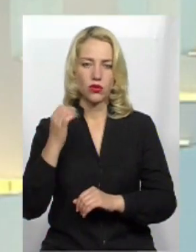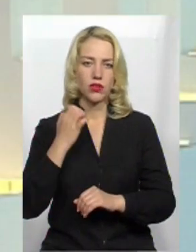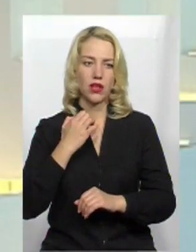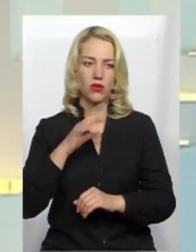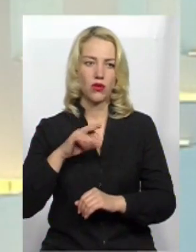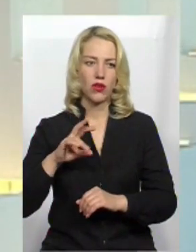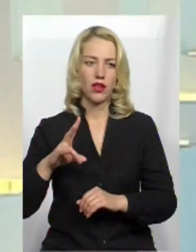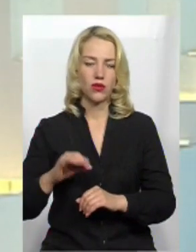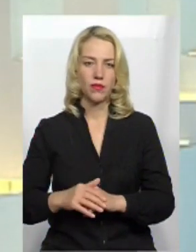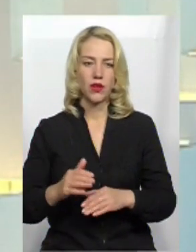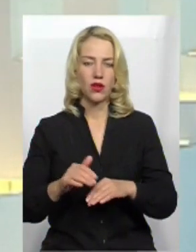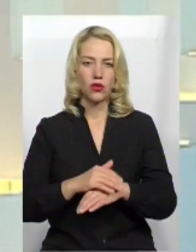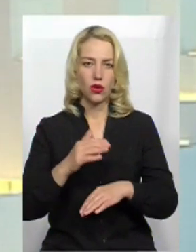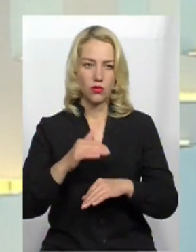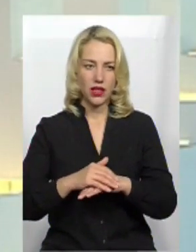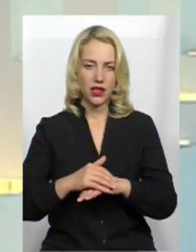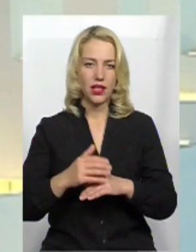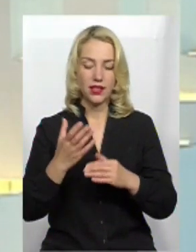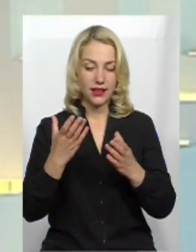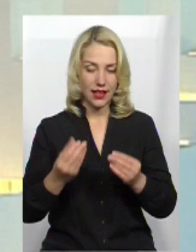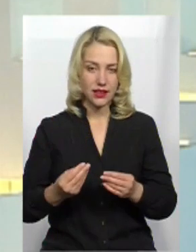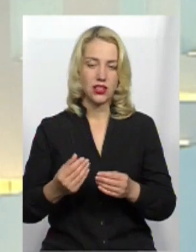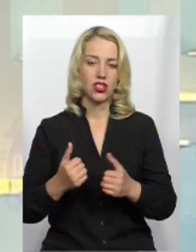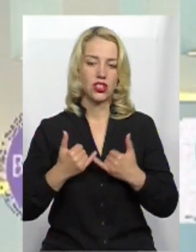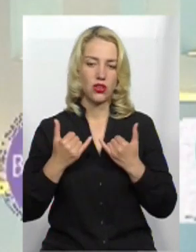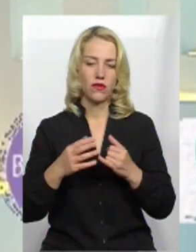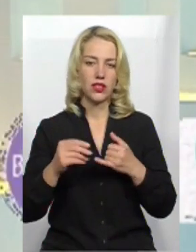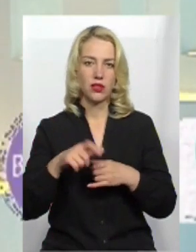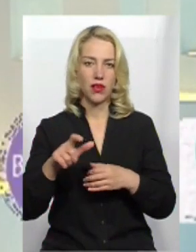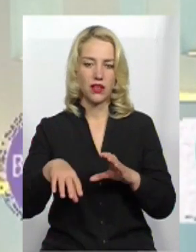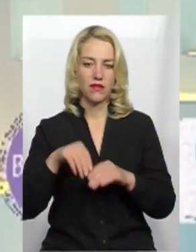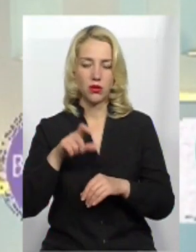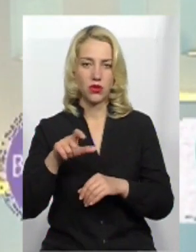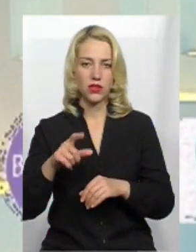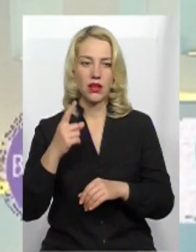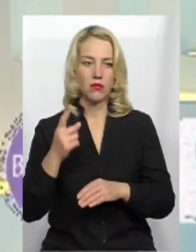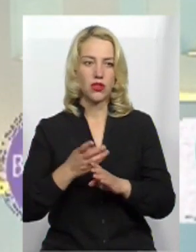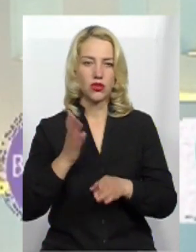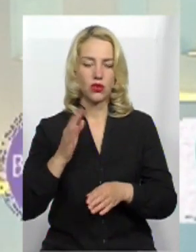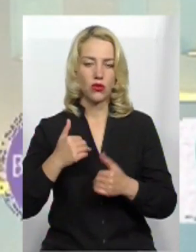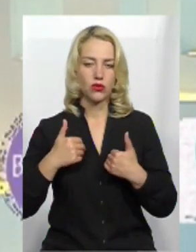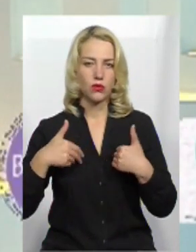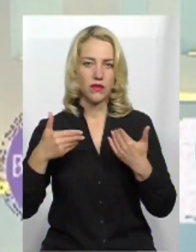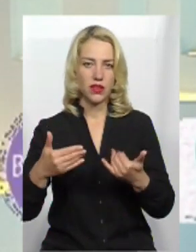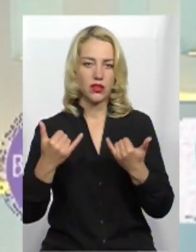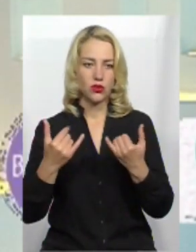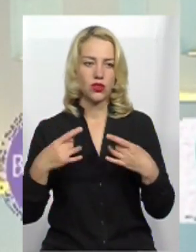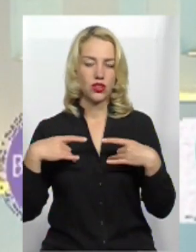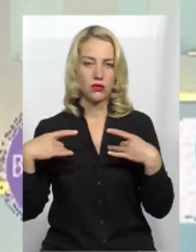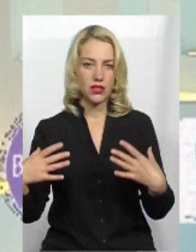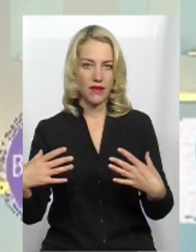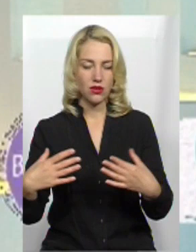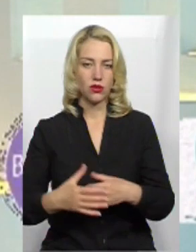Олена. Добрий день, шановні земляки, шановні виборці. В першу чергу хочу привітати з сьогоднішнім